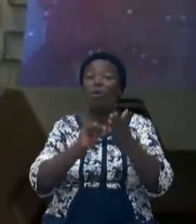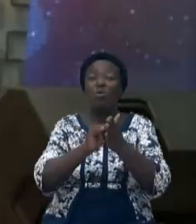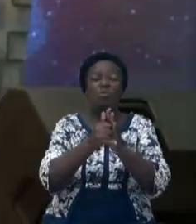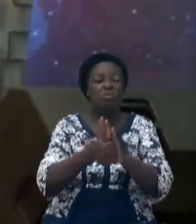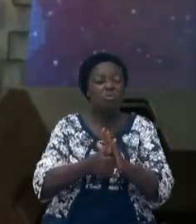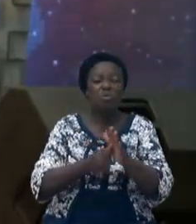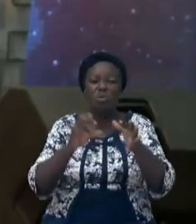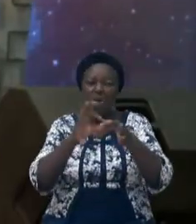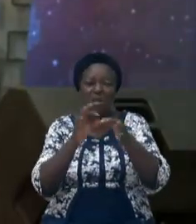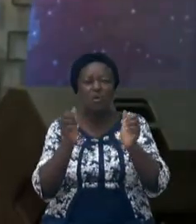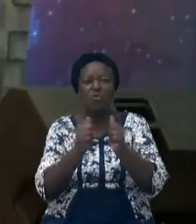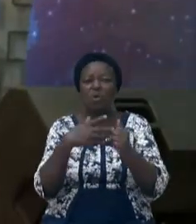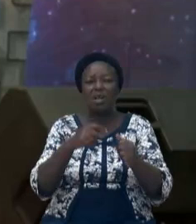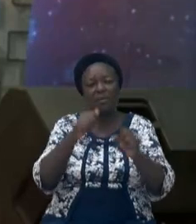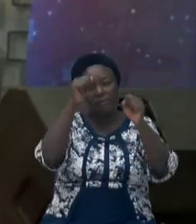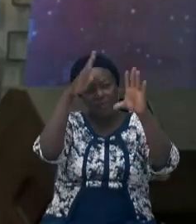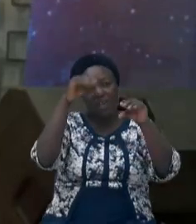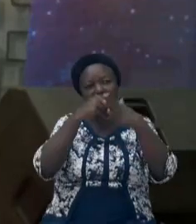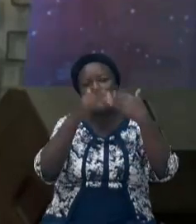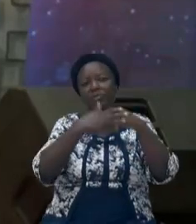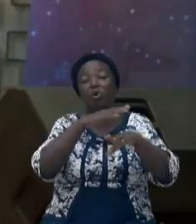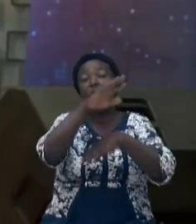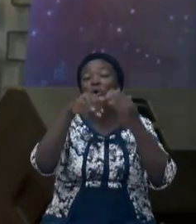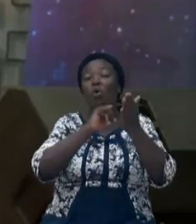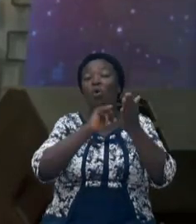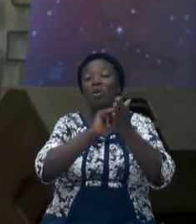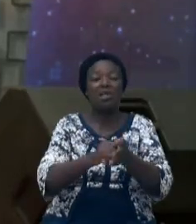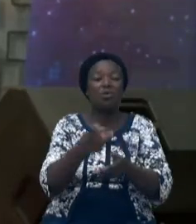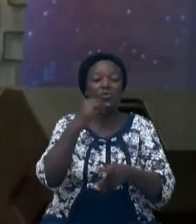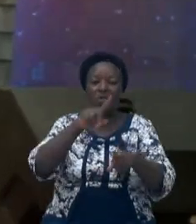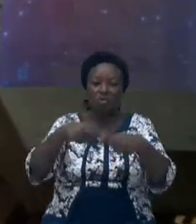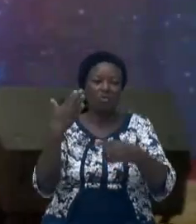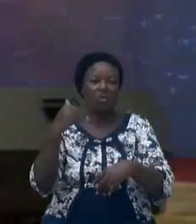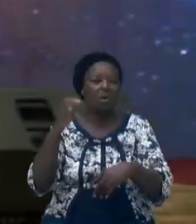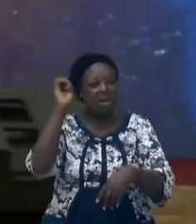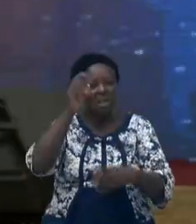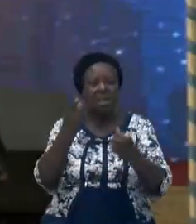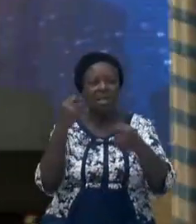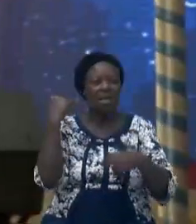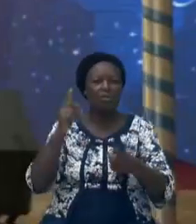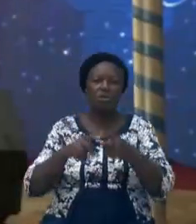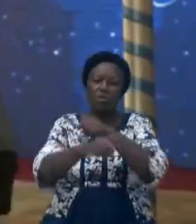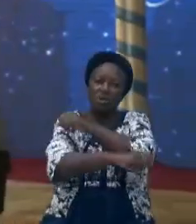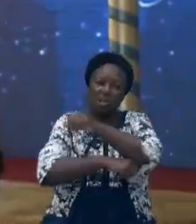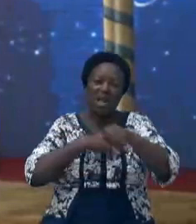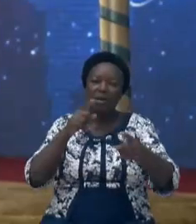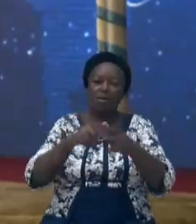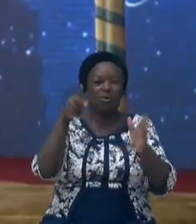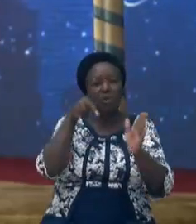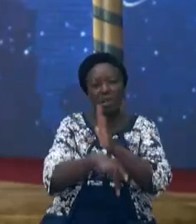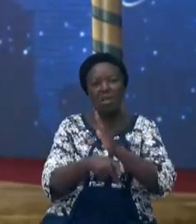et toute l'excitation la commune avait trop c'est là tout est parti il est venu pour dérober